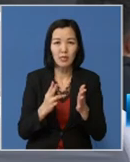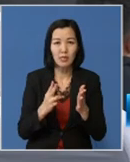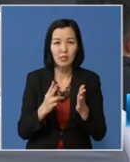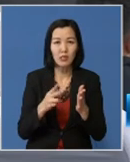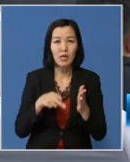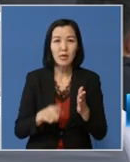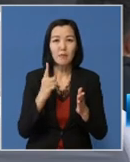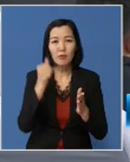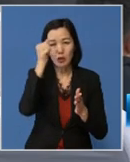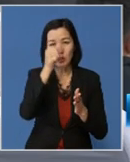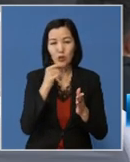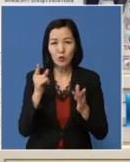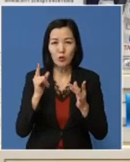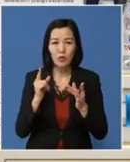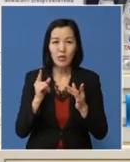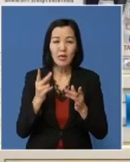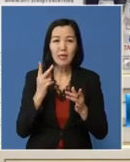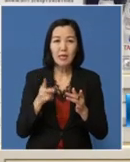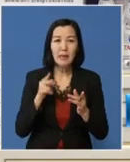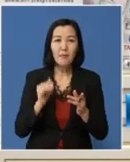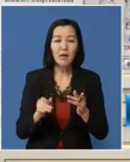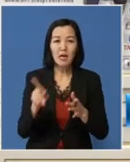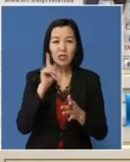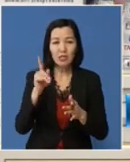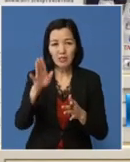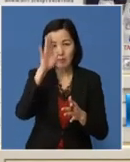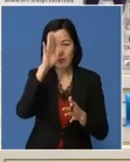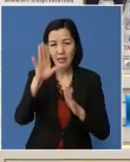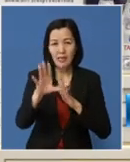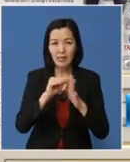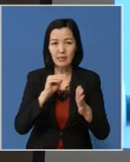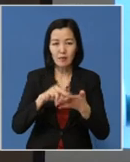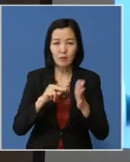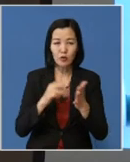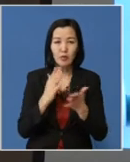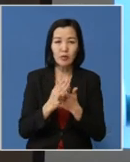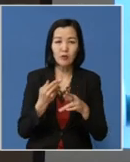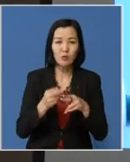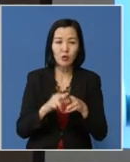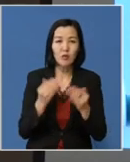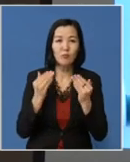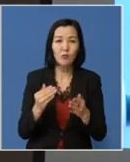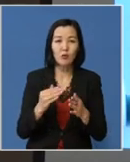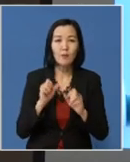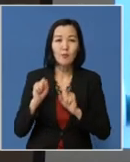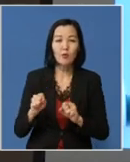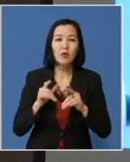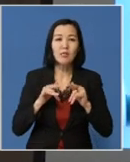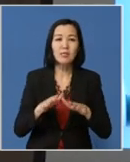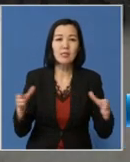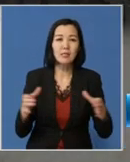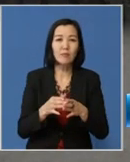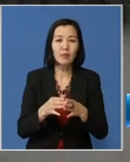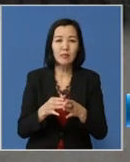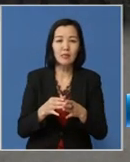және 2001 жылы аралығында туған 2000-ға жуық азаматты іріктеп алу жоспарда бар. Сондықтан бүгін қорған істер жөндегі